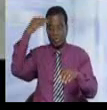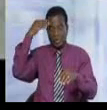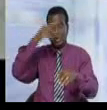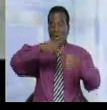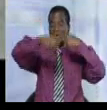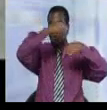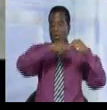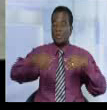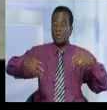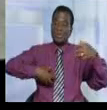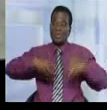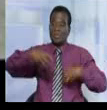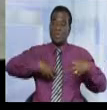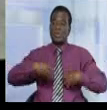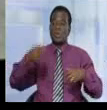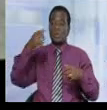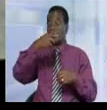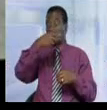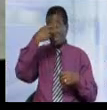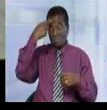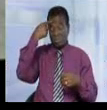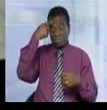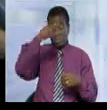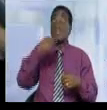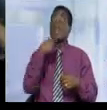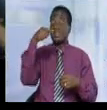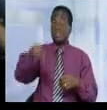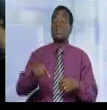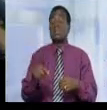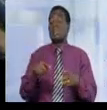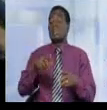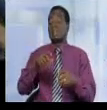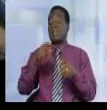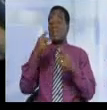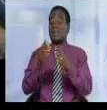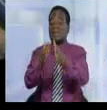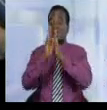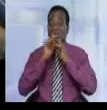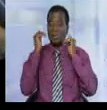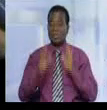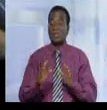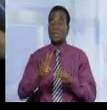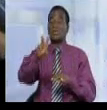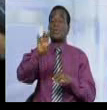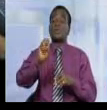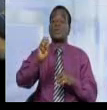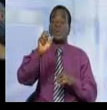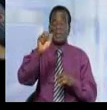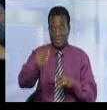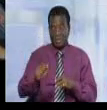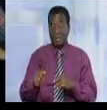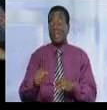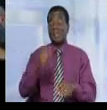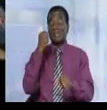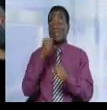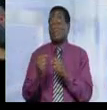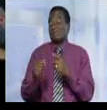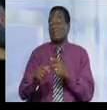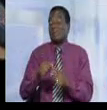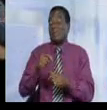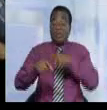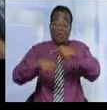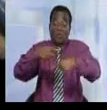soit un grand parcours pour les demandeurs de visa pour obtenir le visa de Côte d'Ivoire. Le président et le plus, son gouvernement, ont